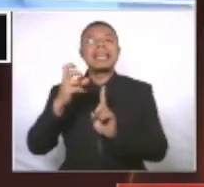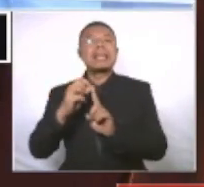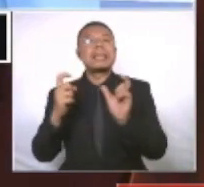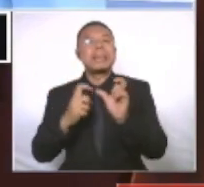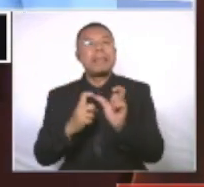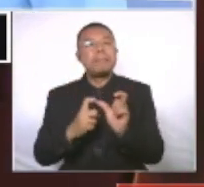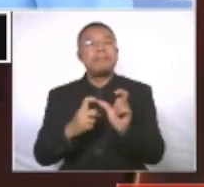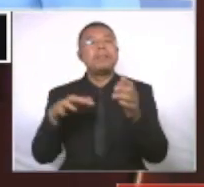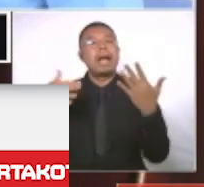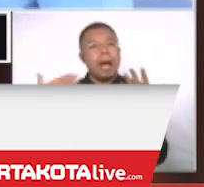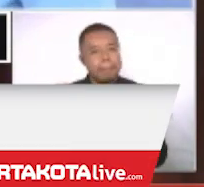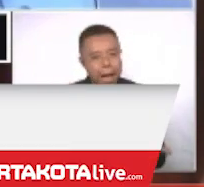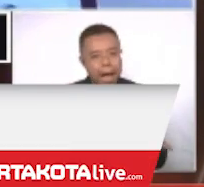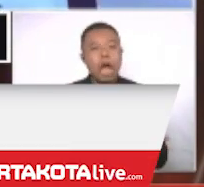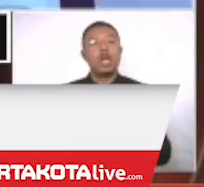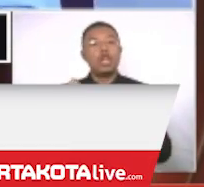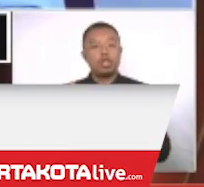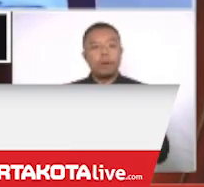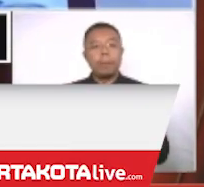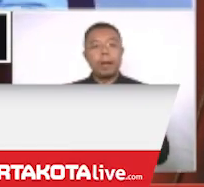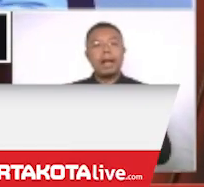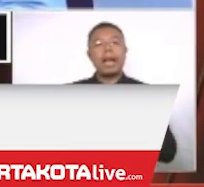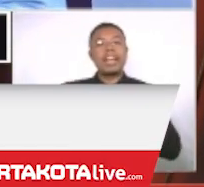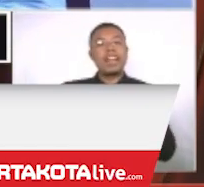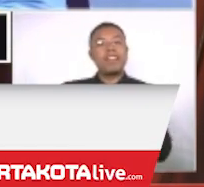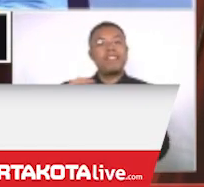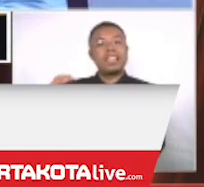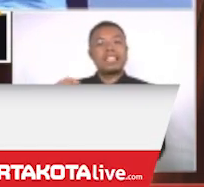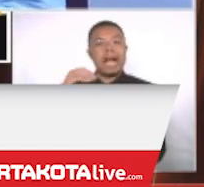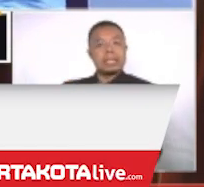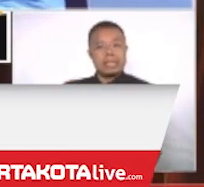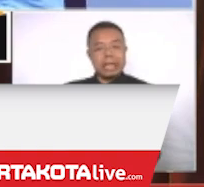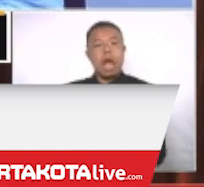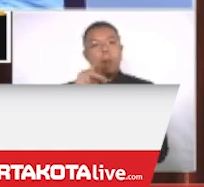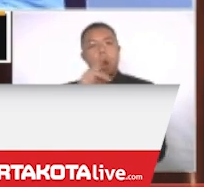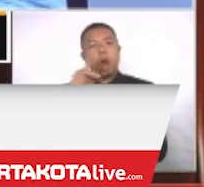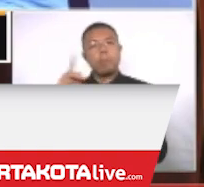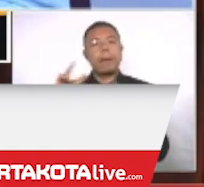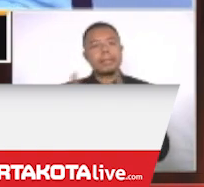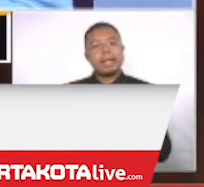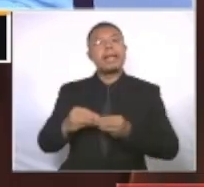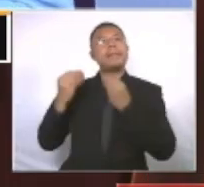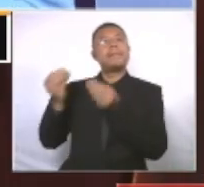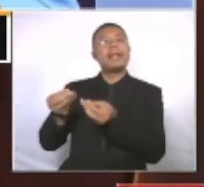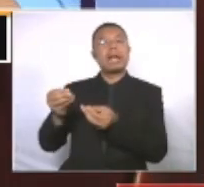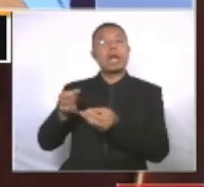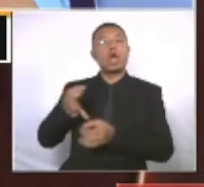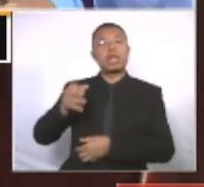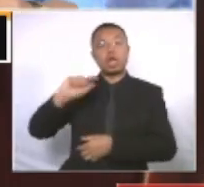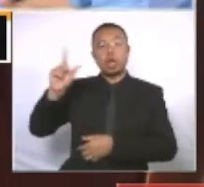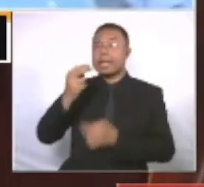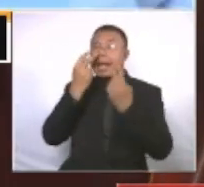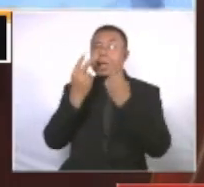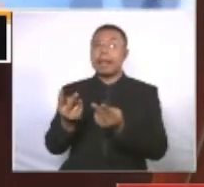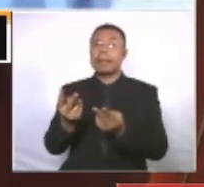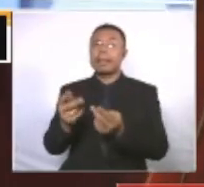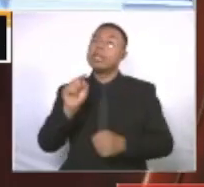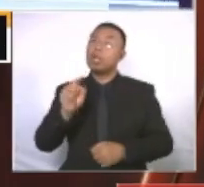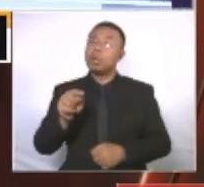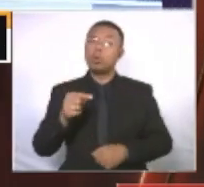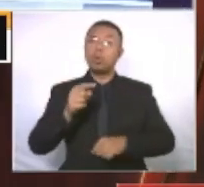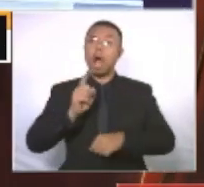trick-nya agar investasi ataupun proyek-proyek besar bisa di sana. Sebab saya lihat itu